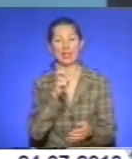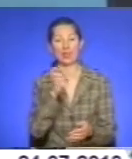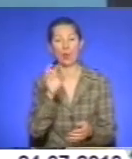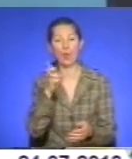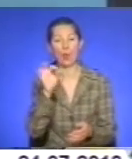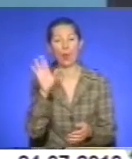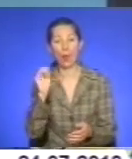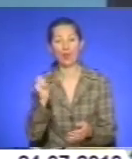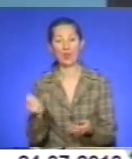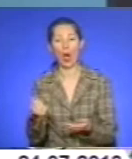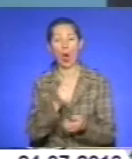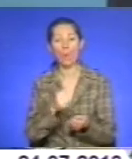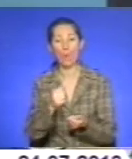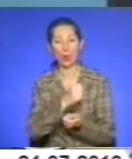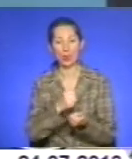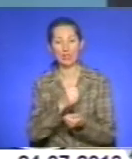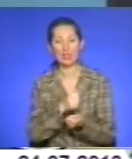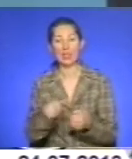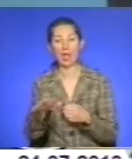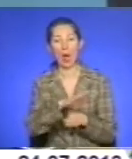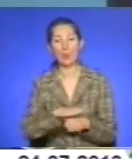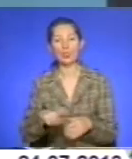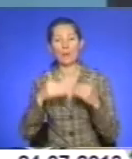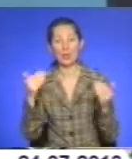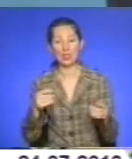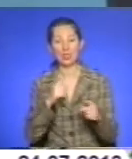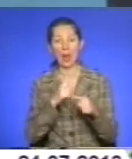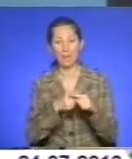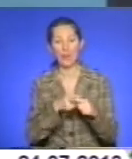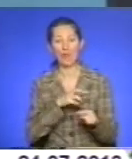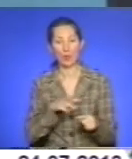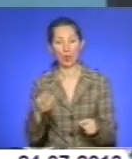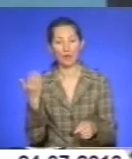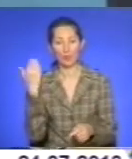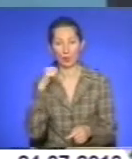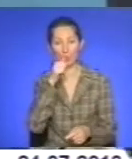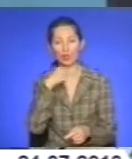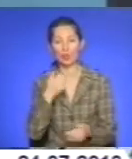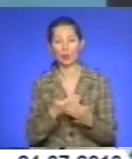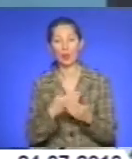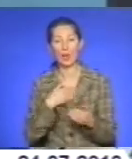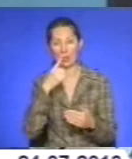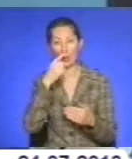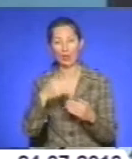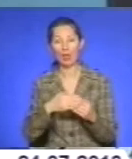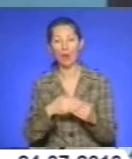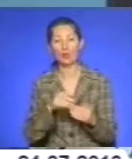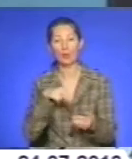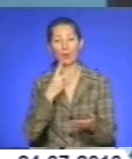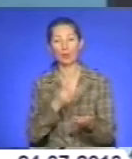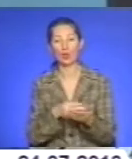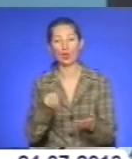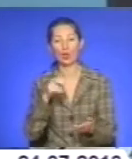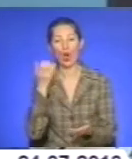на площі більше майже, ніж на 1 мільйон від минулорічного. Тобто ми наближаємось по показникам до